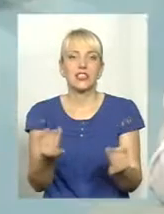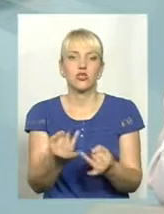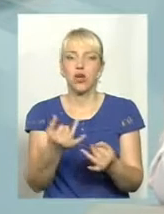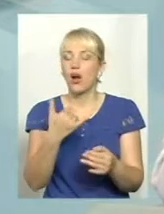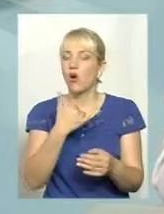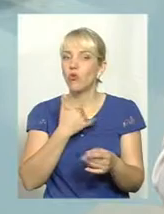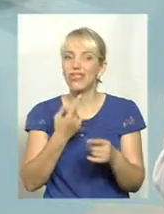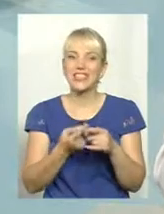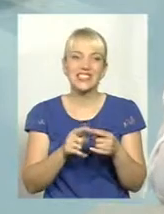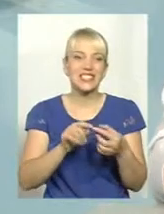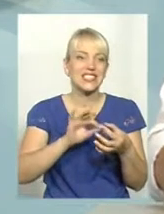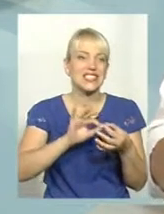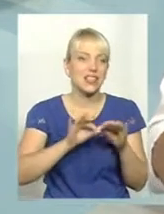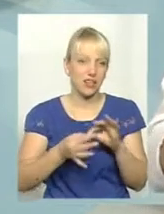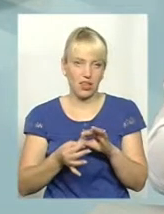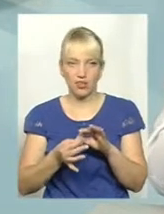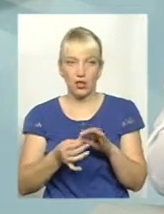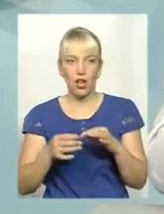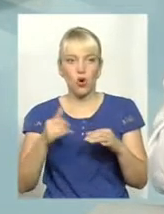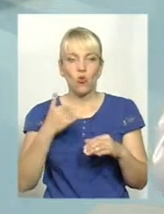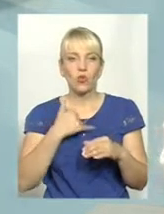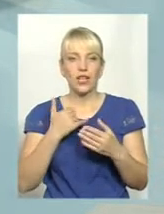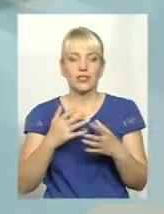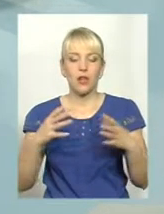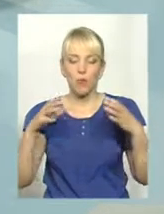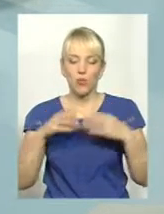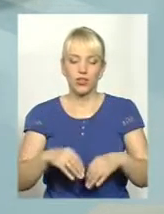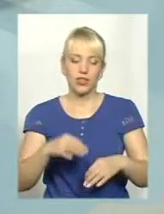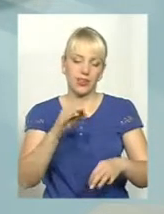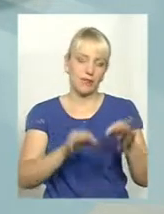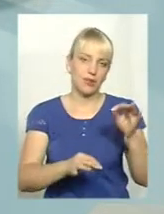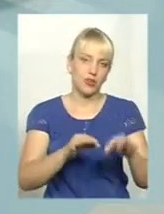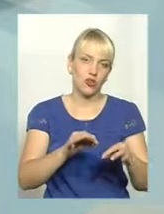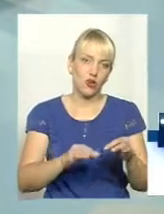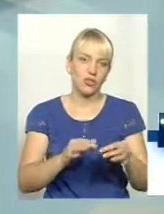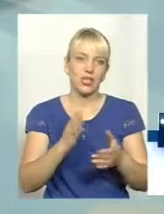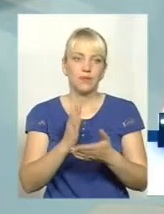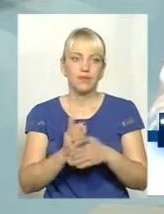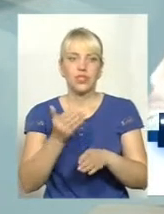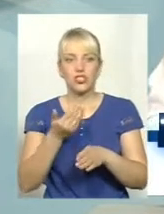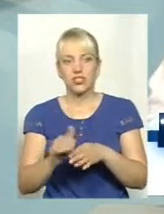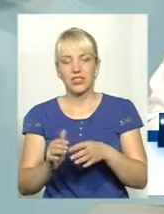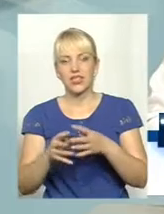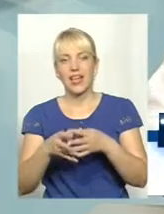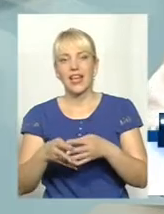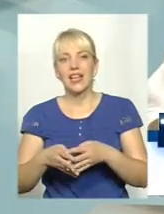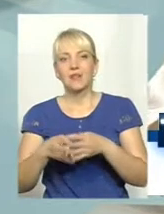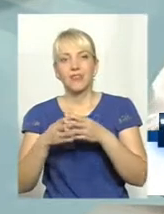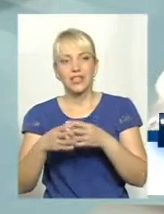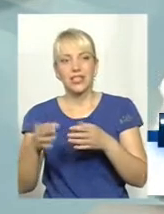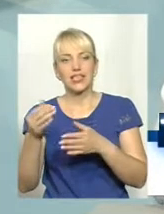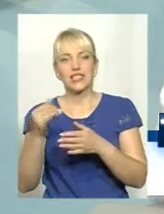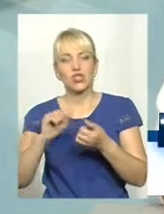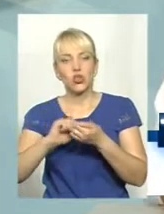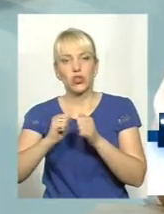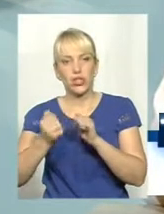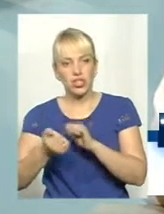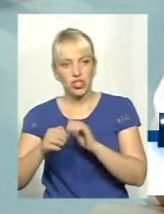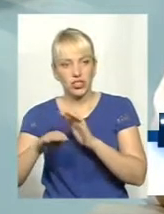значно простіше, ніж нам, оскільки ну, там все зрозуміло, там історичні міста, які основна цінність – це їхня архітектура і